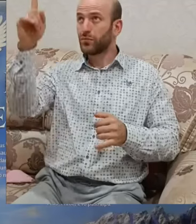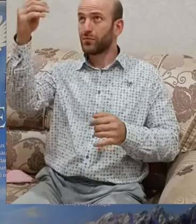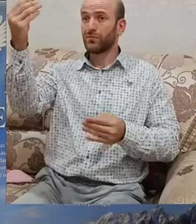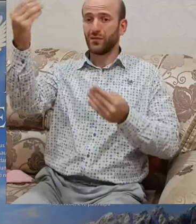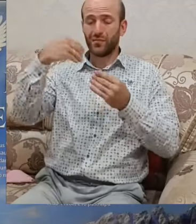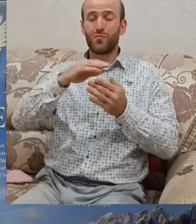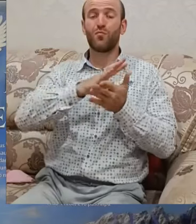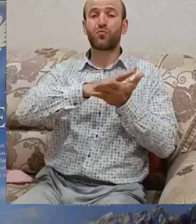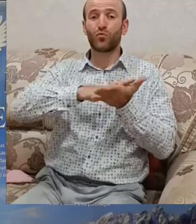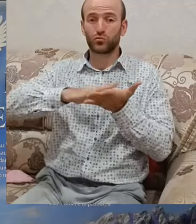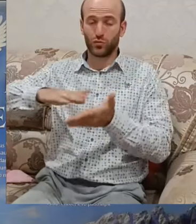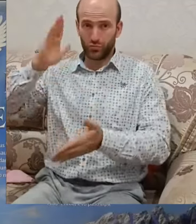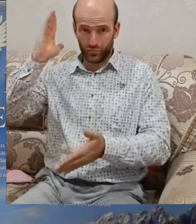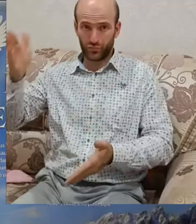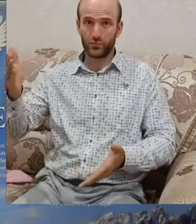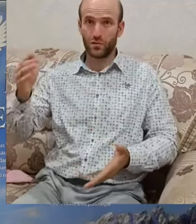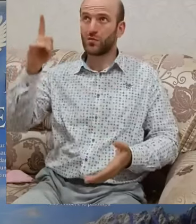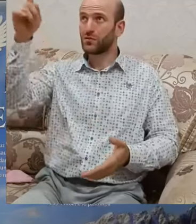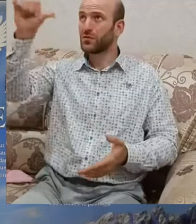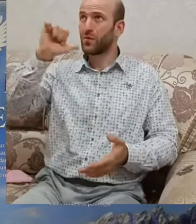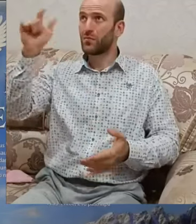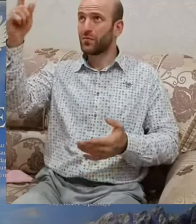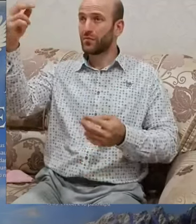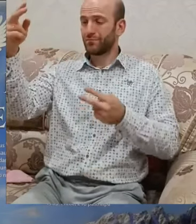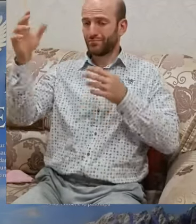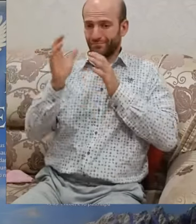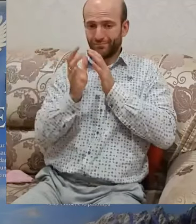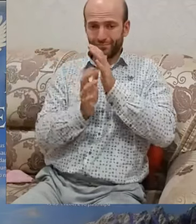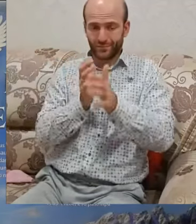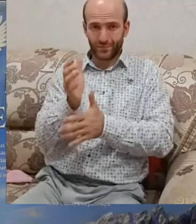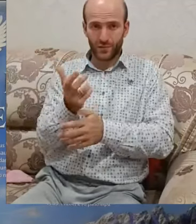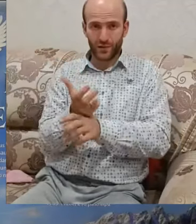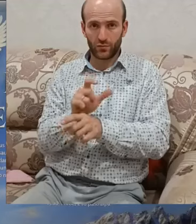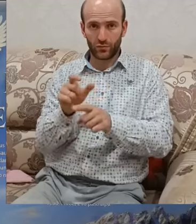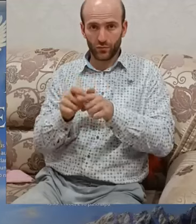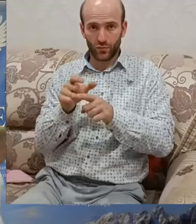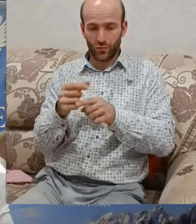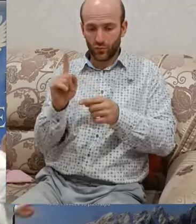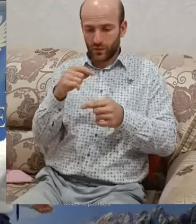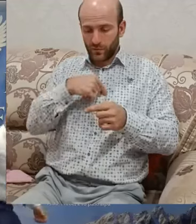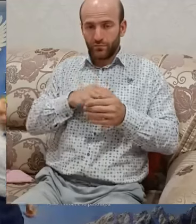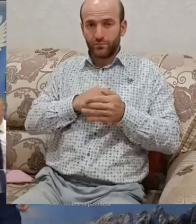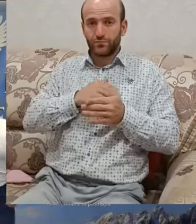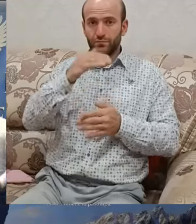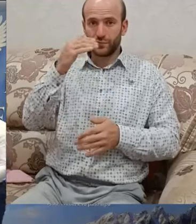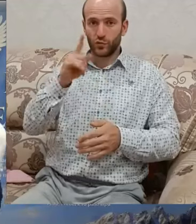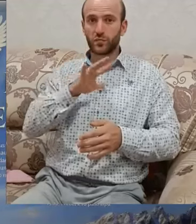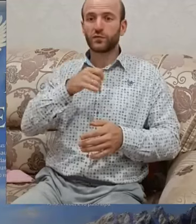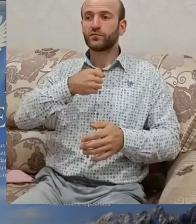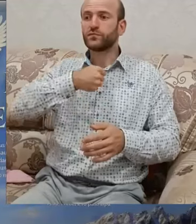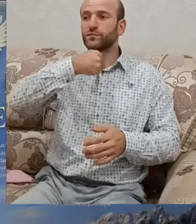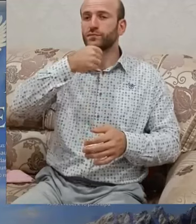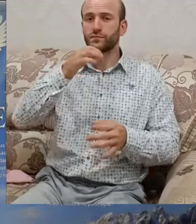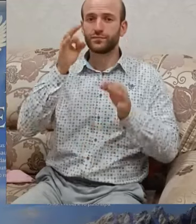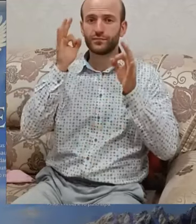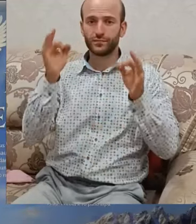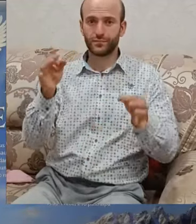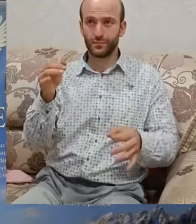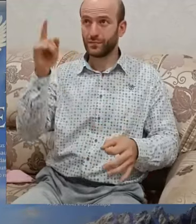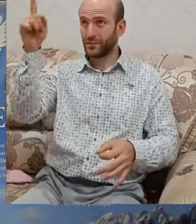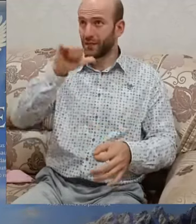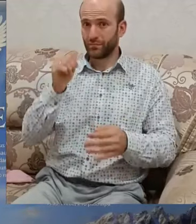kaip buvo pradžioje. И это должно быть так же, как это было в начале. То же самое слово. Ir žinote, kad aš pradėjau skaityti žinę. И знаете,